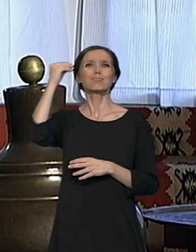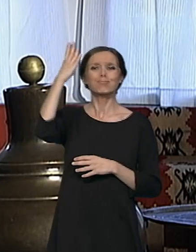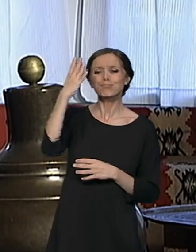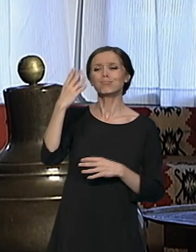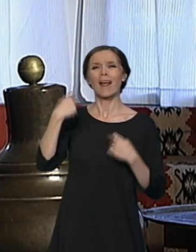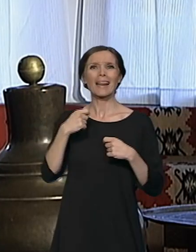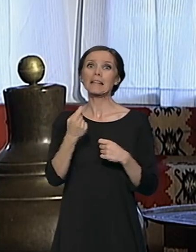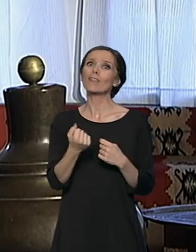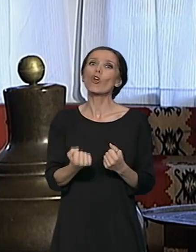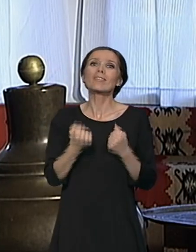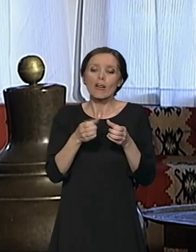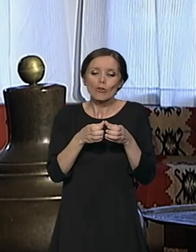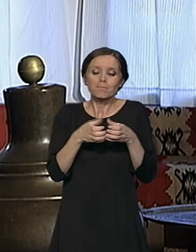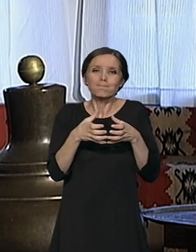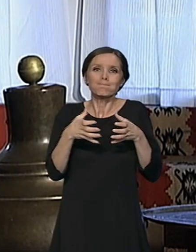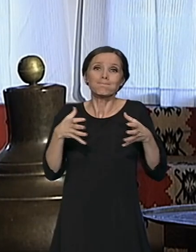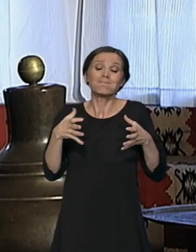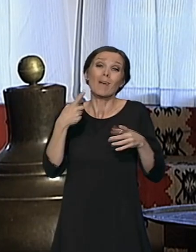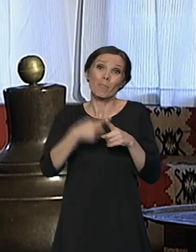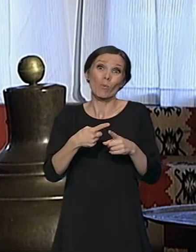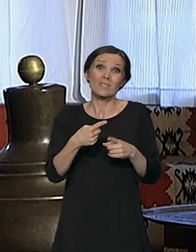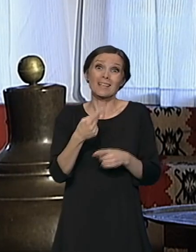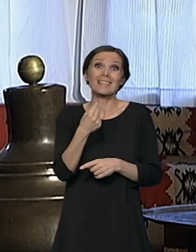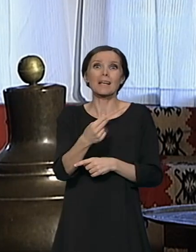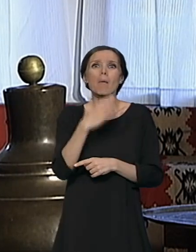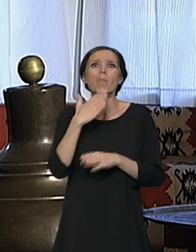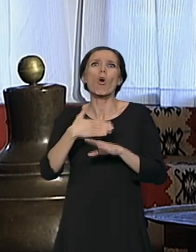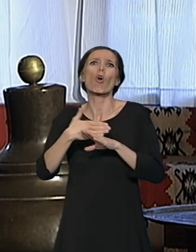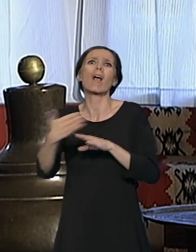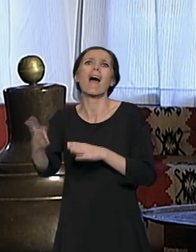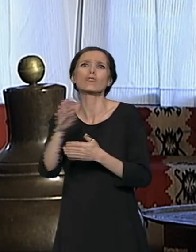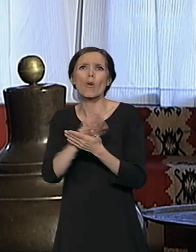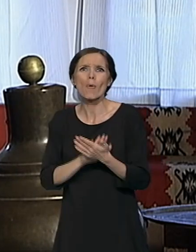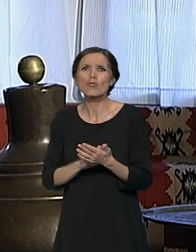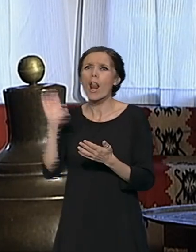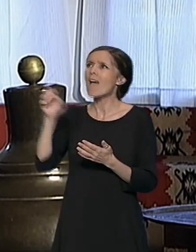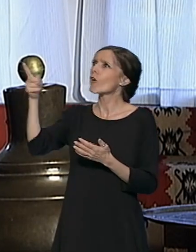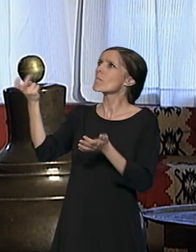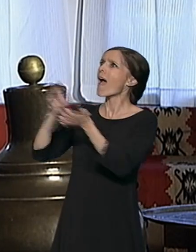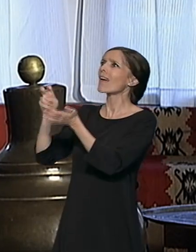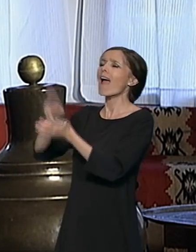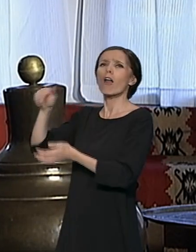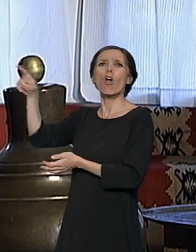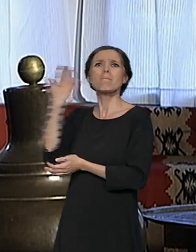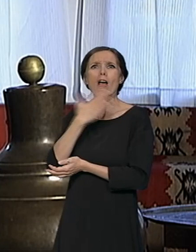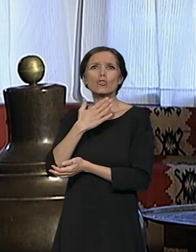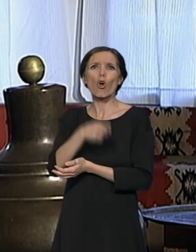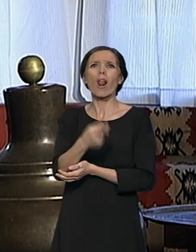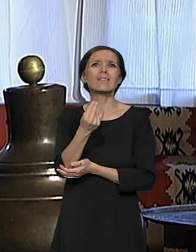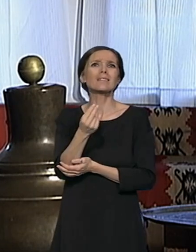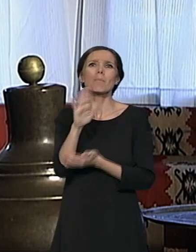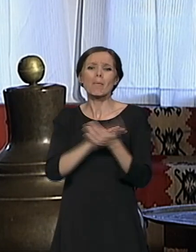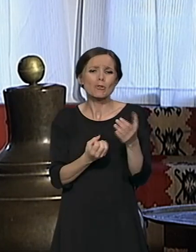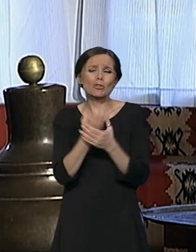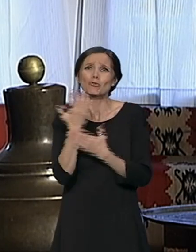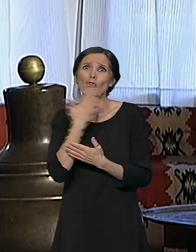pomenula sam da je Srbija imala veoma kasni start u odnosu na druge evropske države s obzirom kada su počele da se